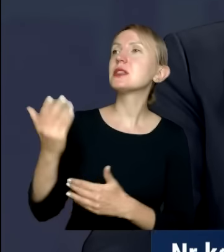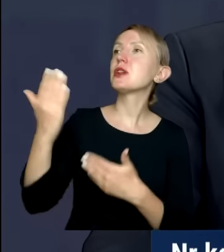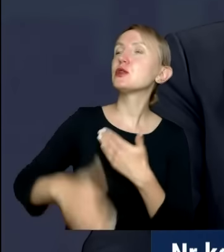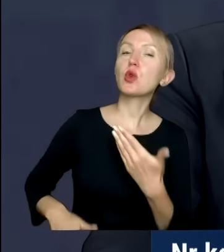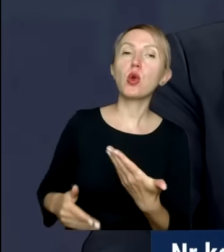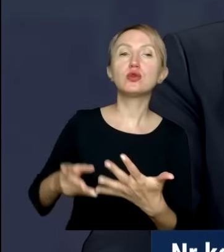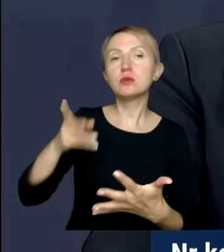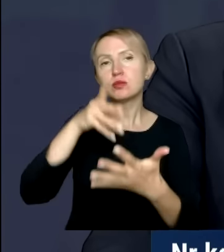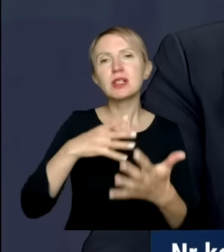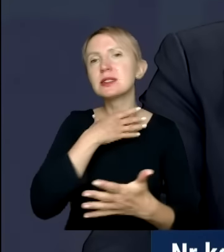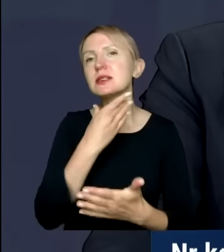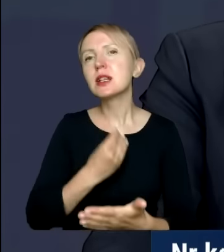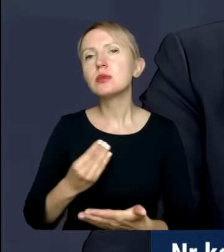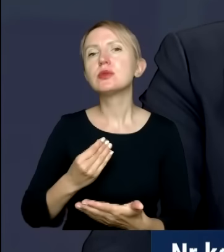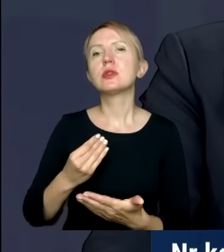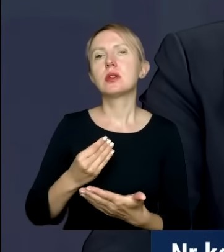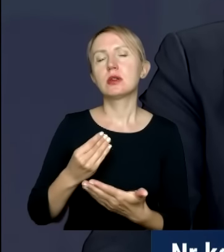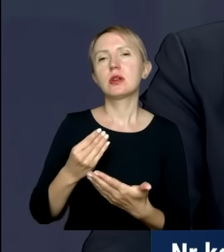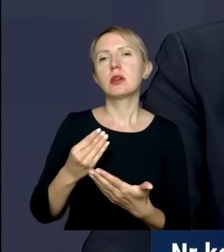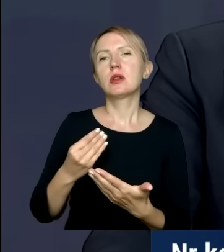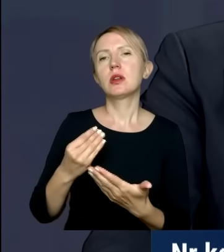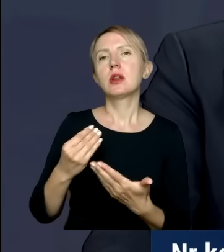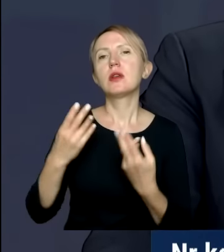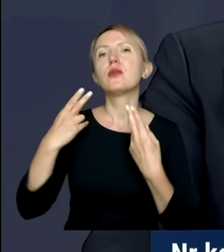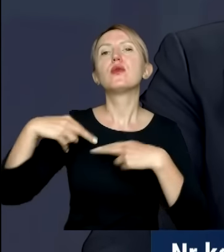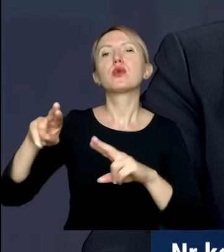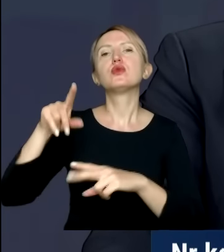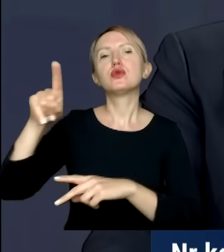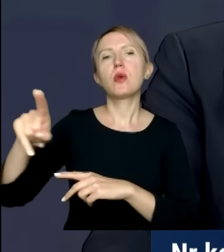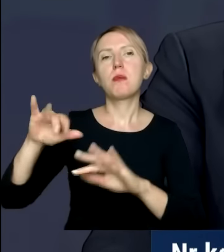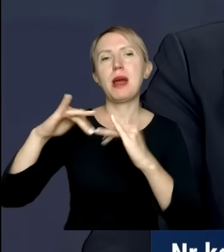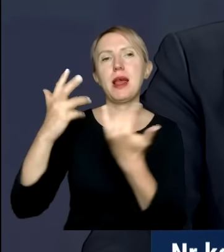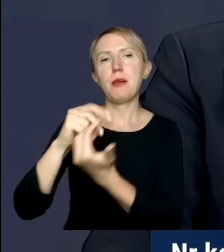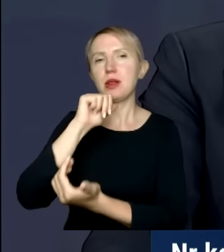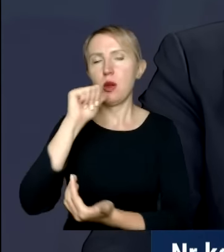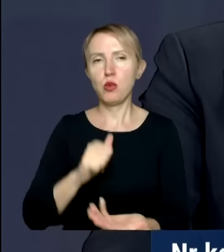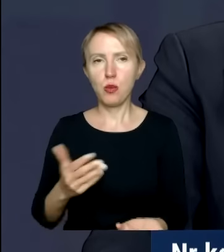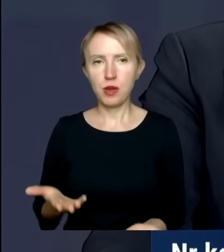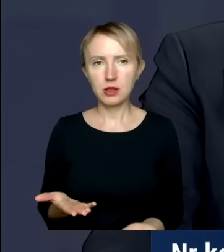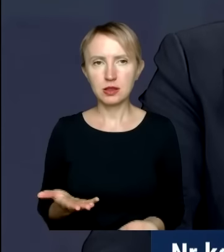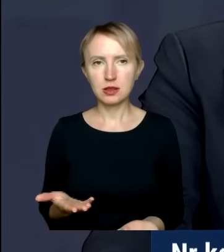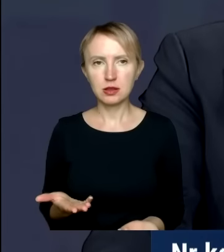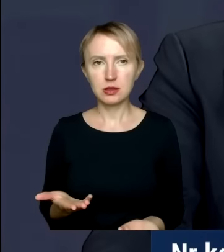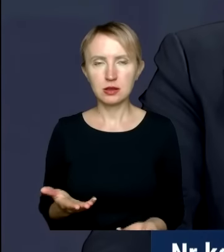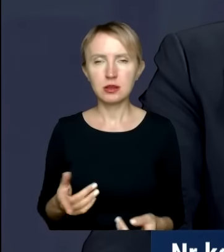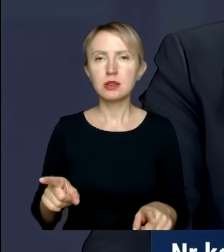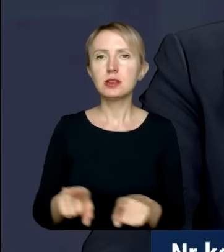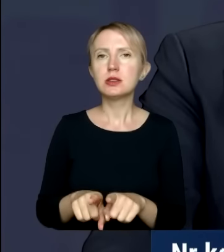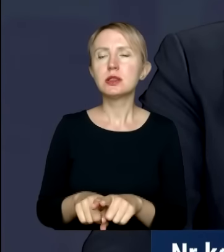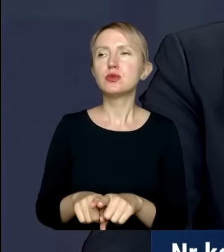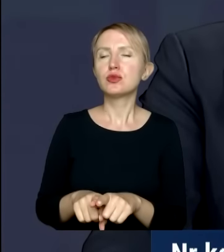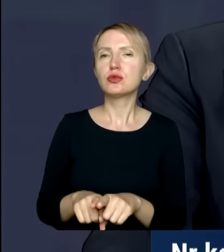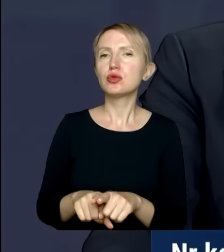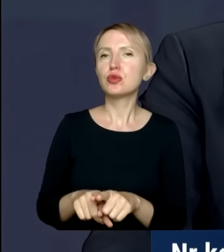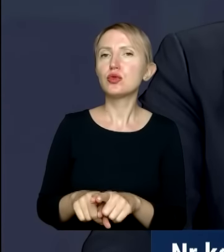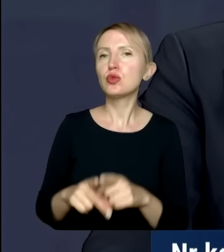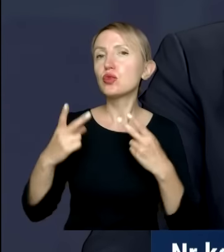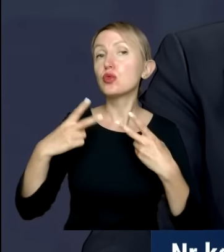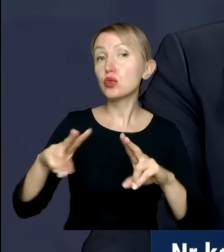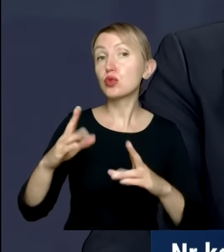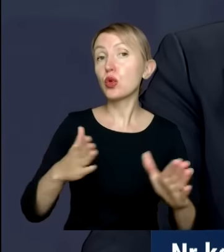wróci parlament parlament parlament tak i Parlament Europejski wróci również do obradowania i znowu wróci do do kolejnych